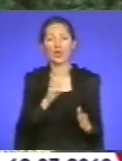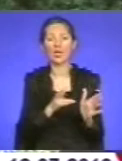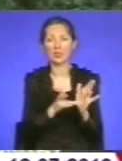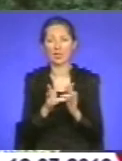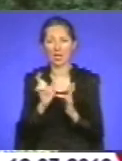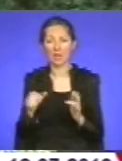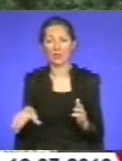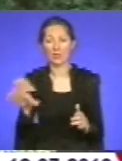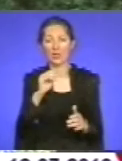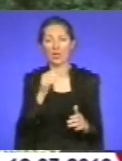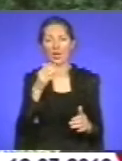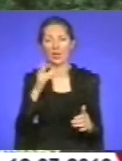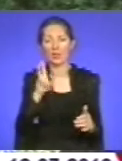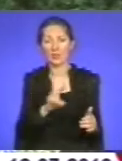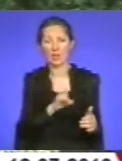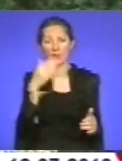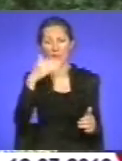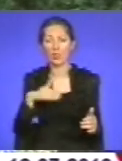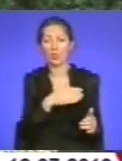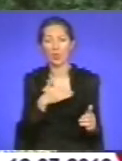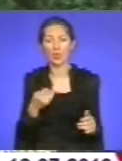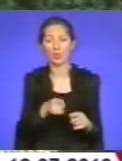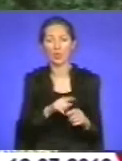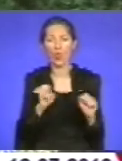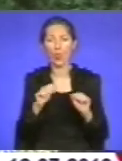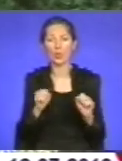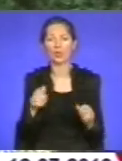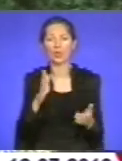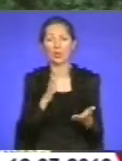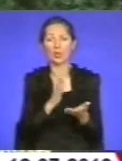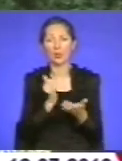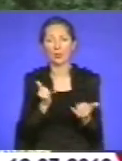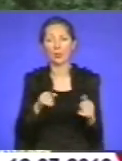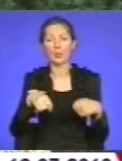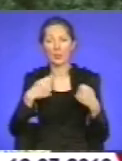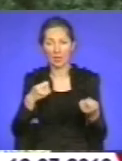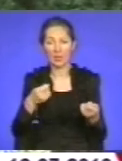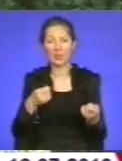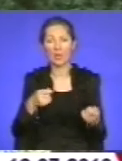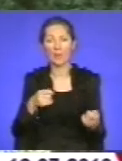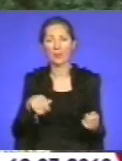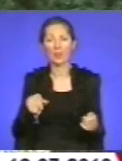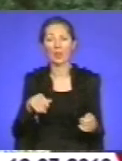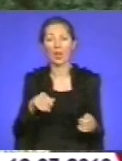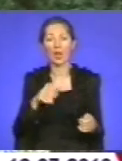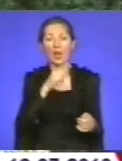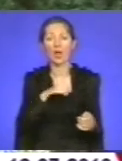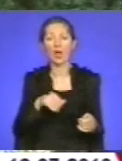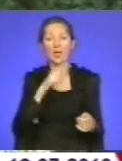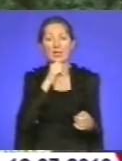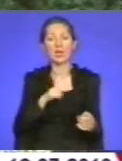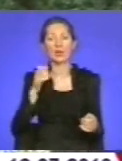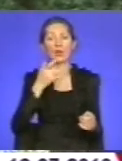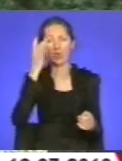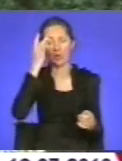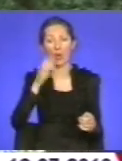знаємо, цей уряд сьогодні передається і здійснюється вселенськими архієреями у Римі. Також знаємо, що апостол Павло, чим особлива ця